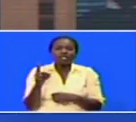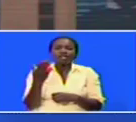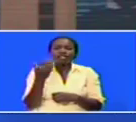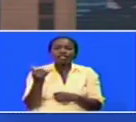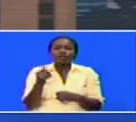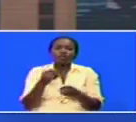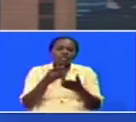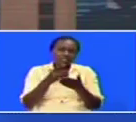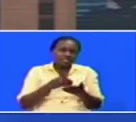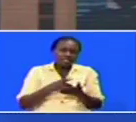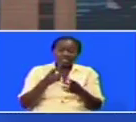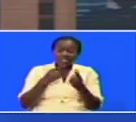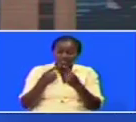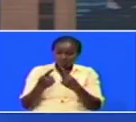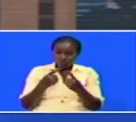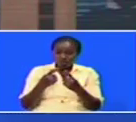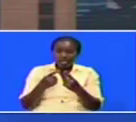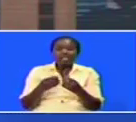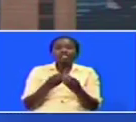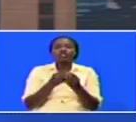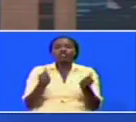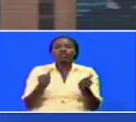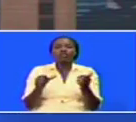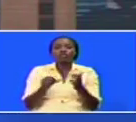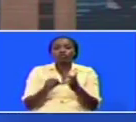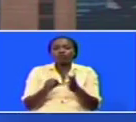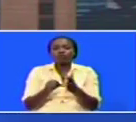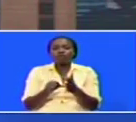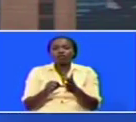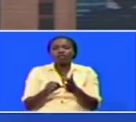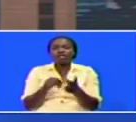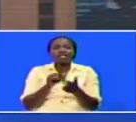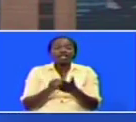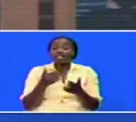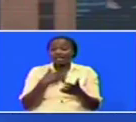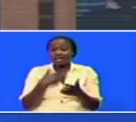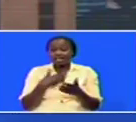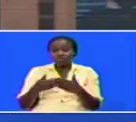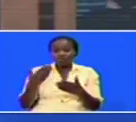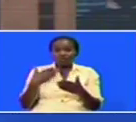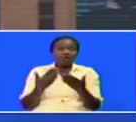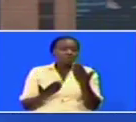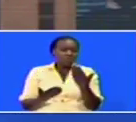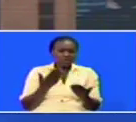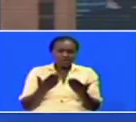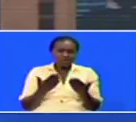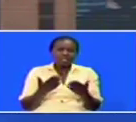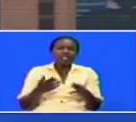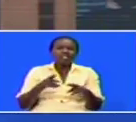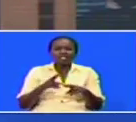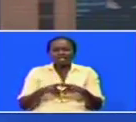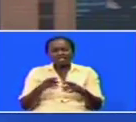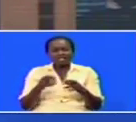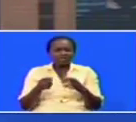wataweza kuzungumza na waweze kulainisha mambo ambayo walikuwa hawasikizani. So ninaona kama waliona sasa kama kuna